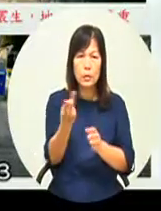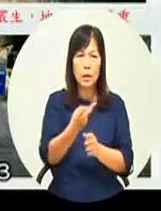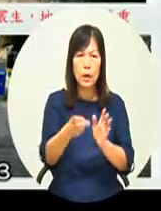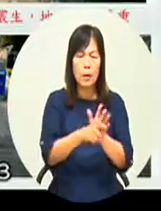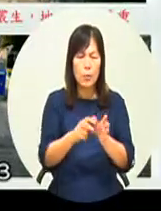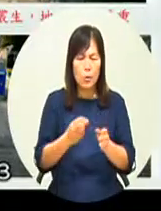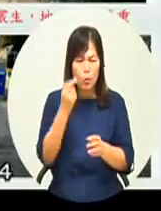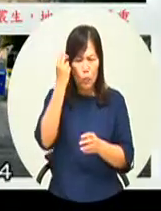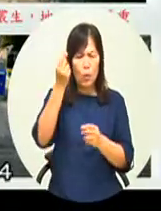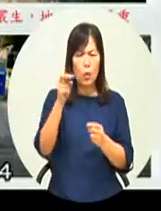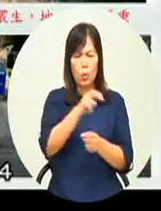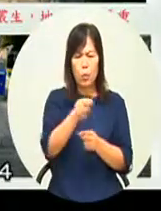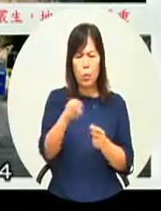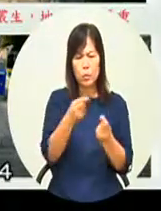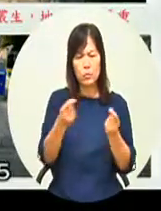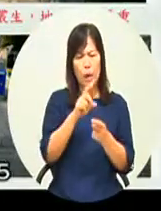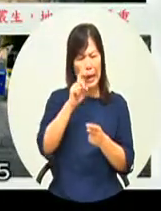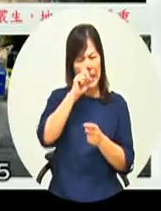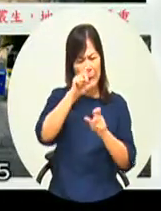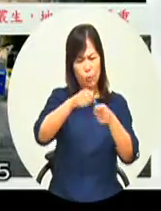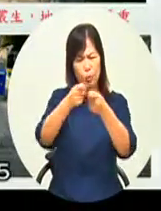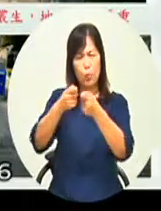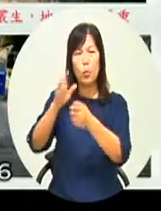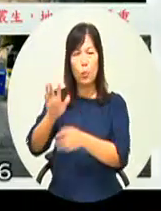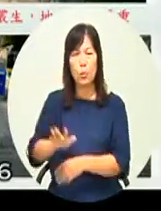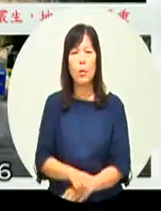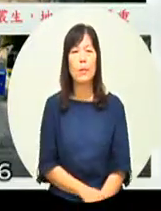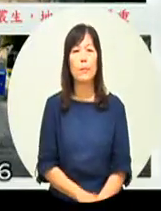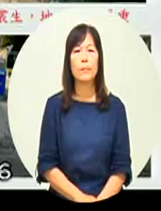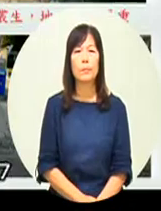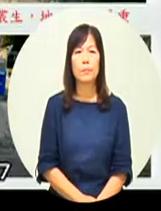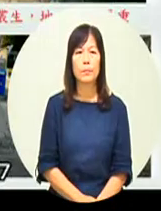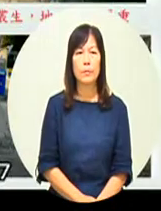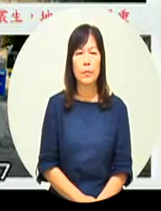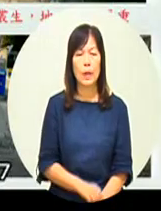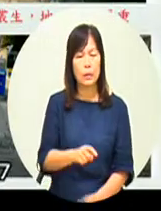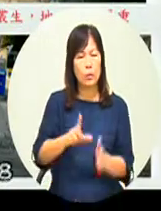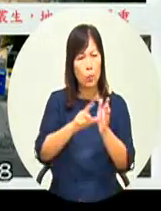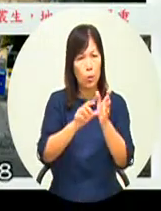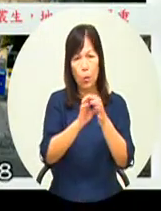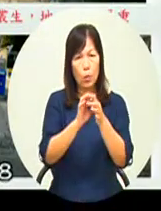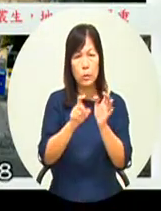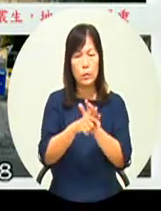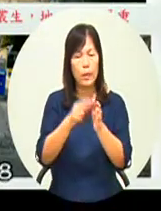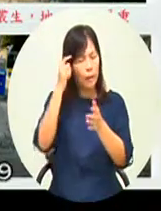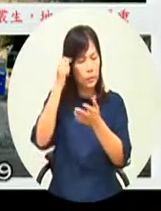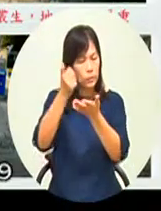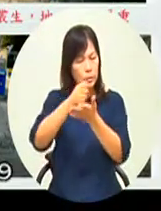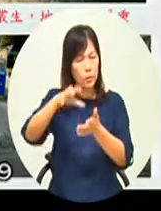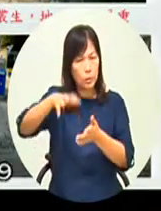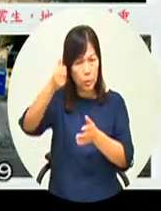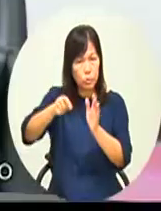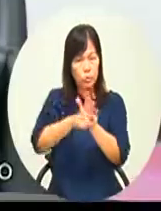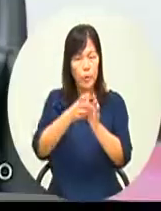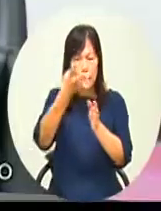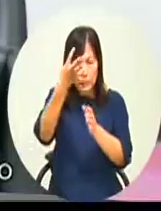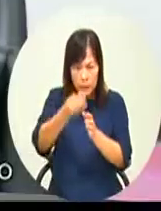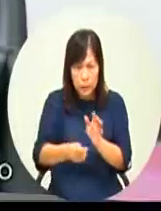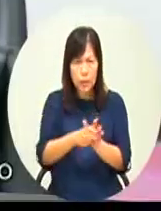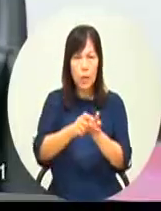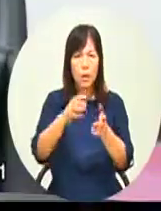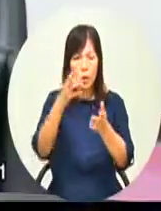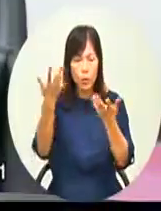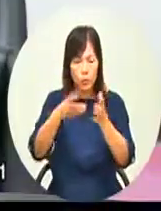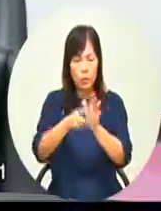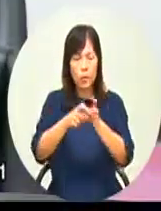觉很破损严重。那在这里因为时间的关系，我要请局长以上的这几个问题你可以简单